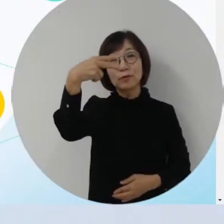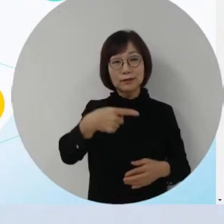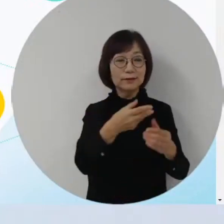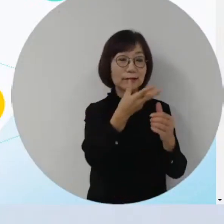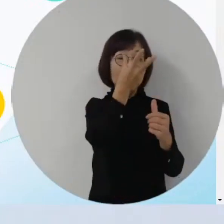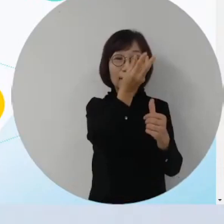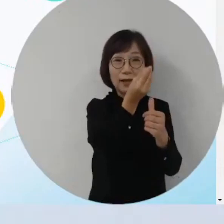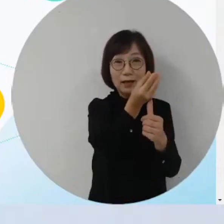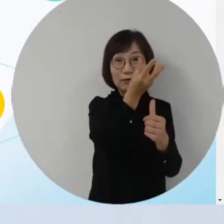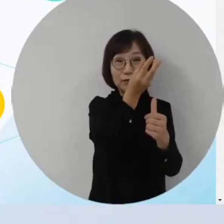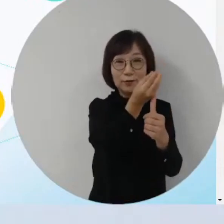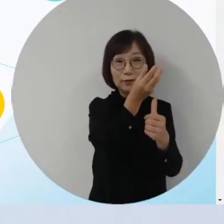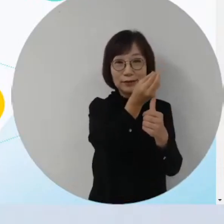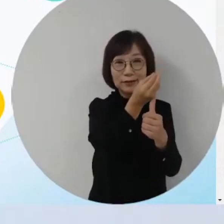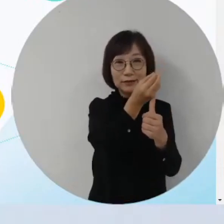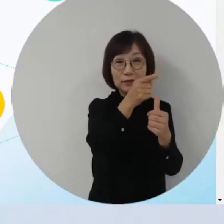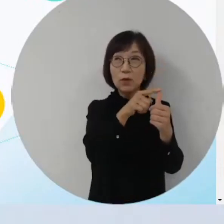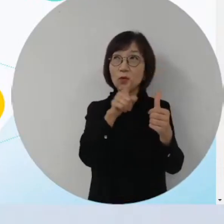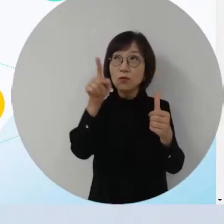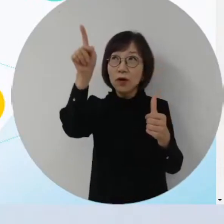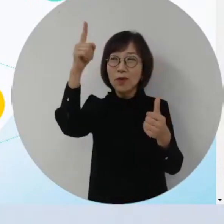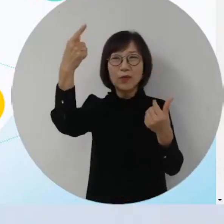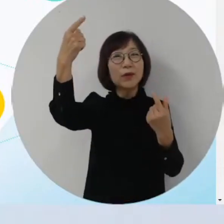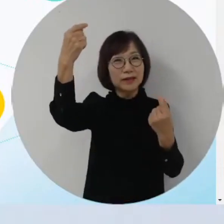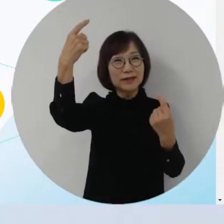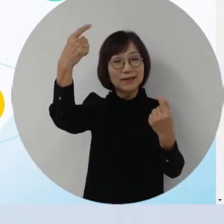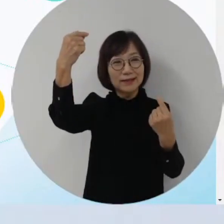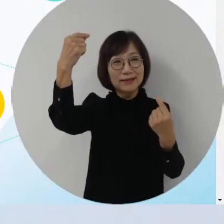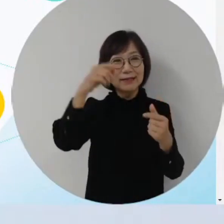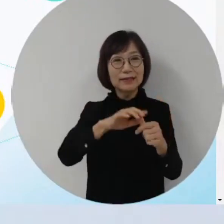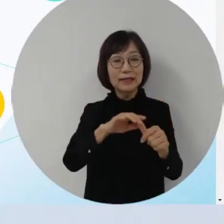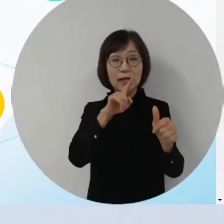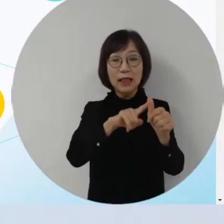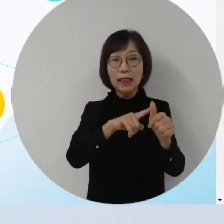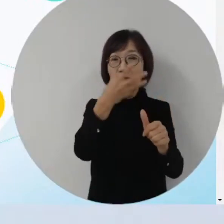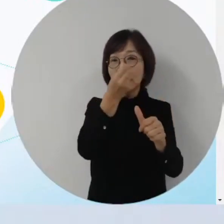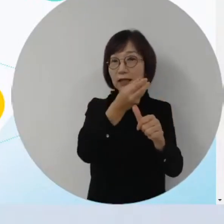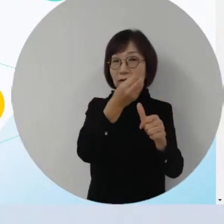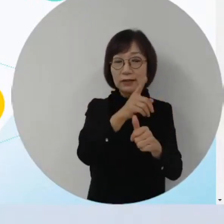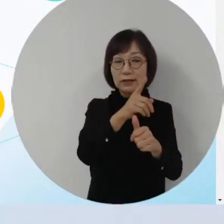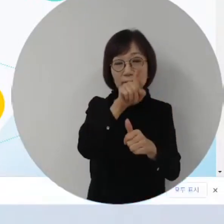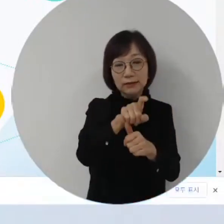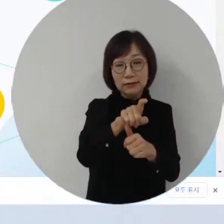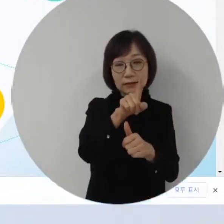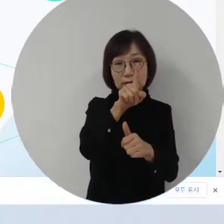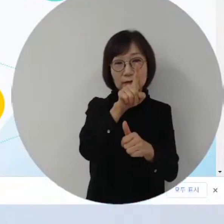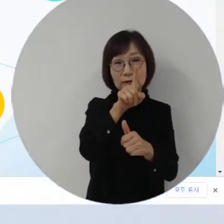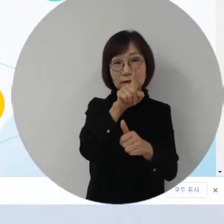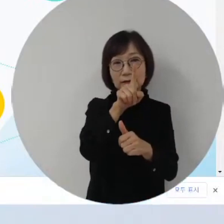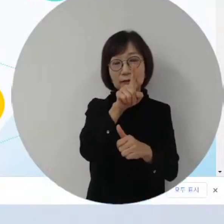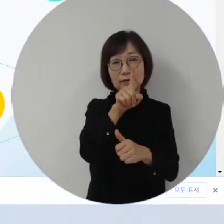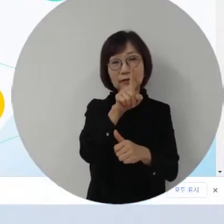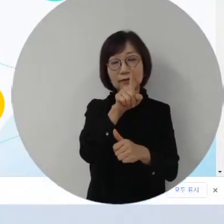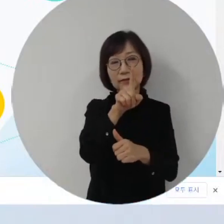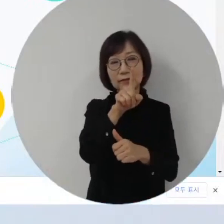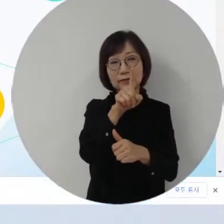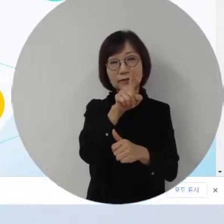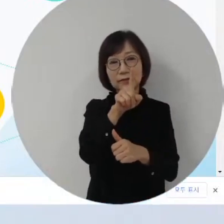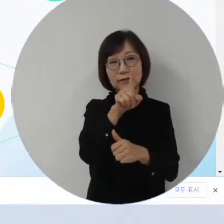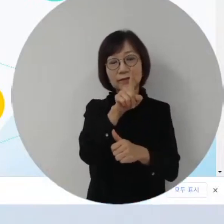오른쪽 상단의 다운로드도 같은 내용이에요. 다운로드 클릭해서 열어주도록 할게요.